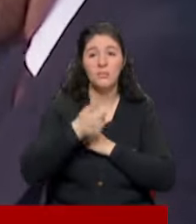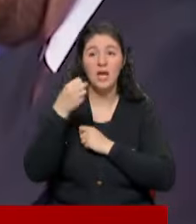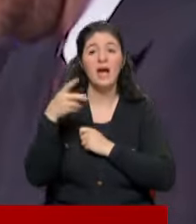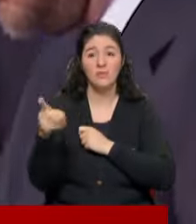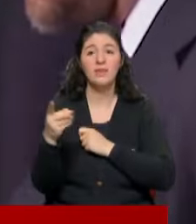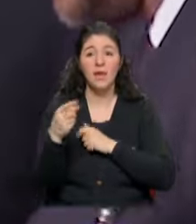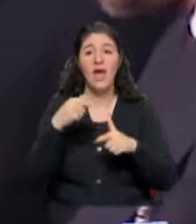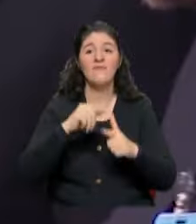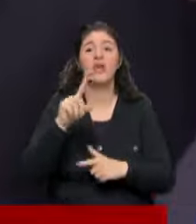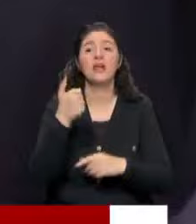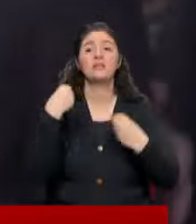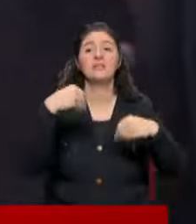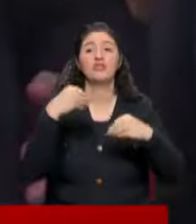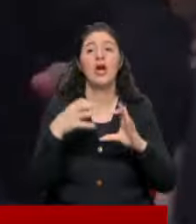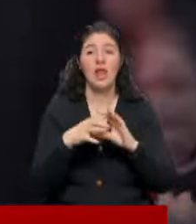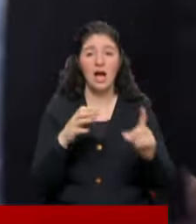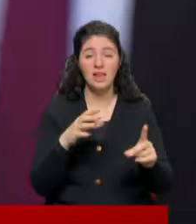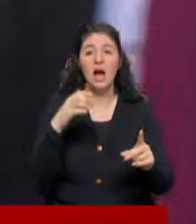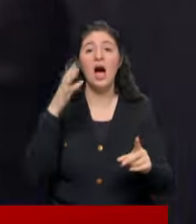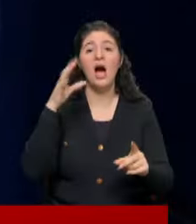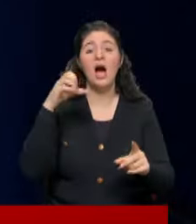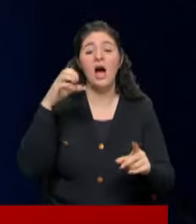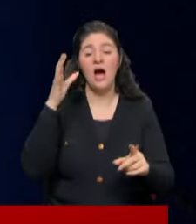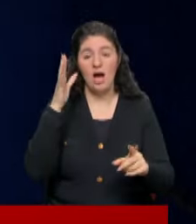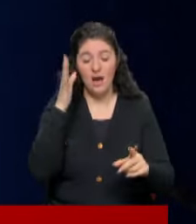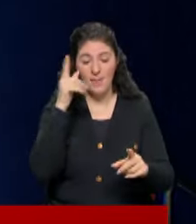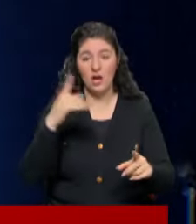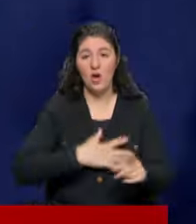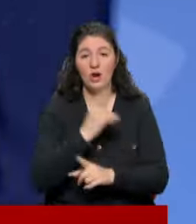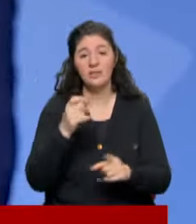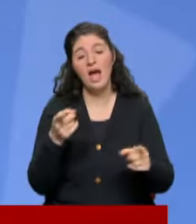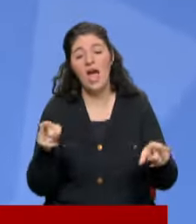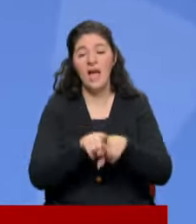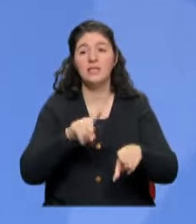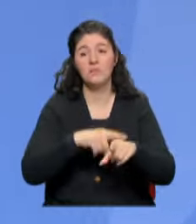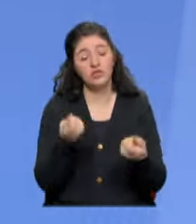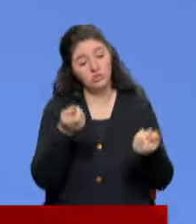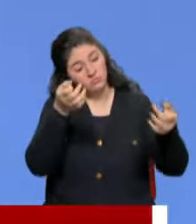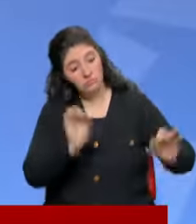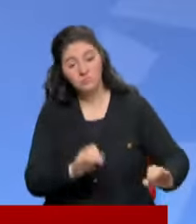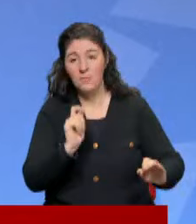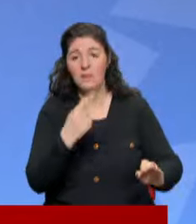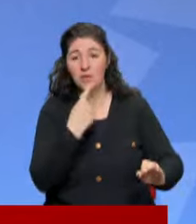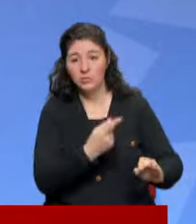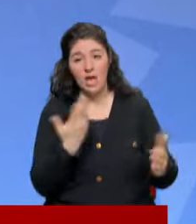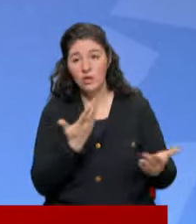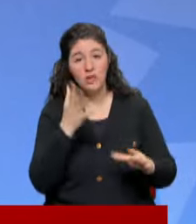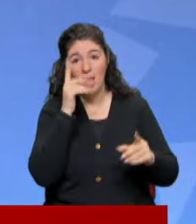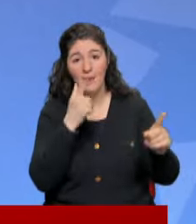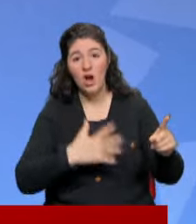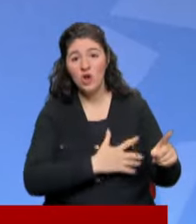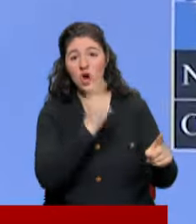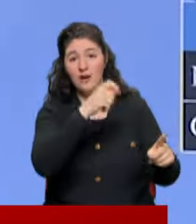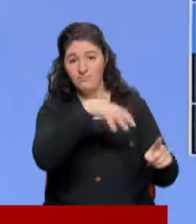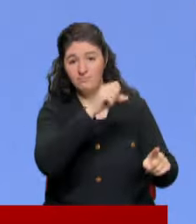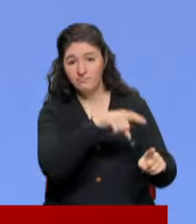da F-16 satışı ile ilgili ABD Kongresi'ne gelin eş zamanlı adım atalım çağrısı yapmıştı. Henüz ABD